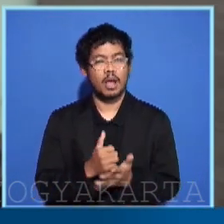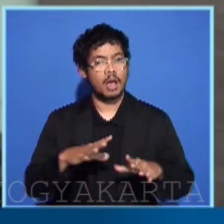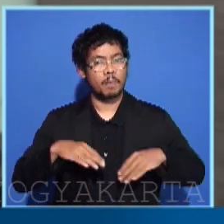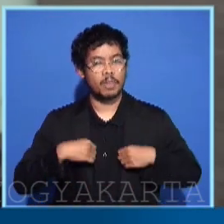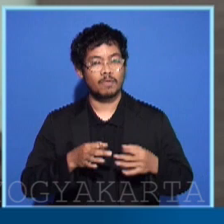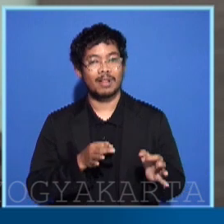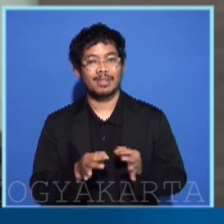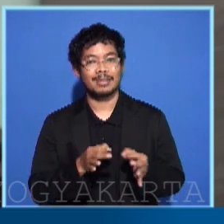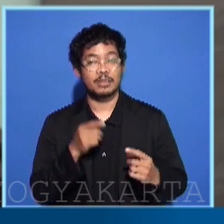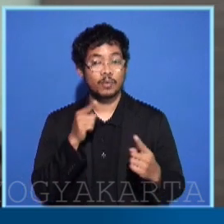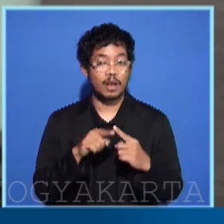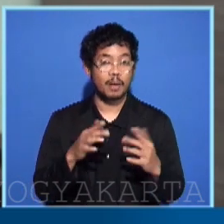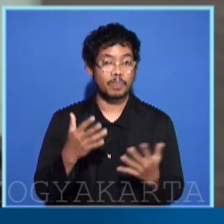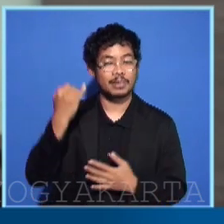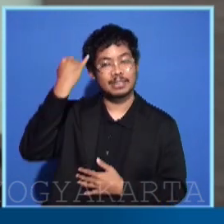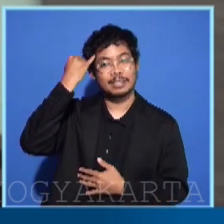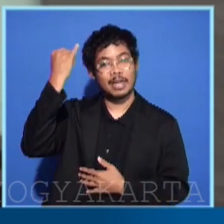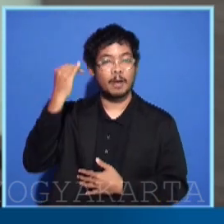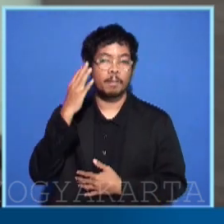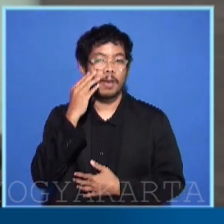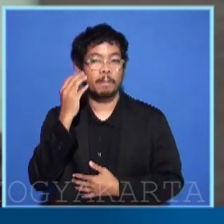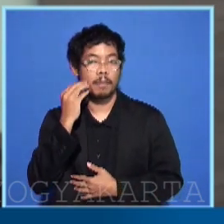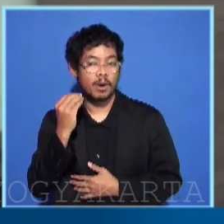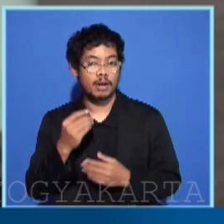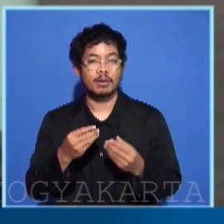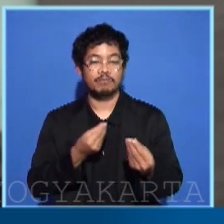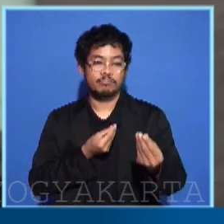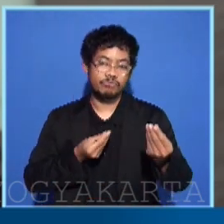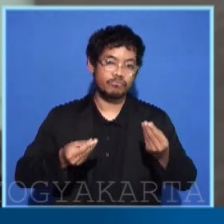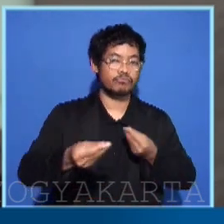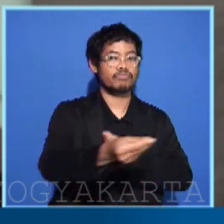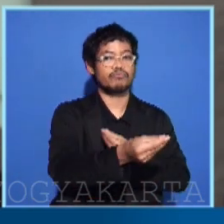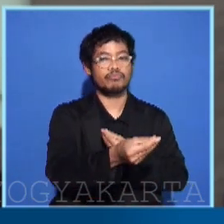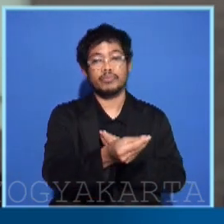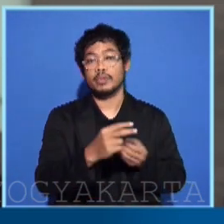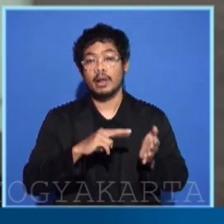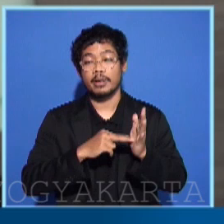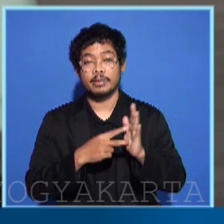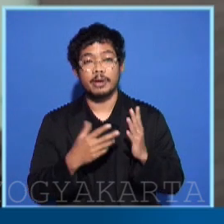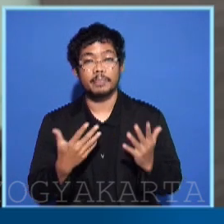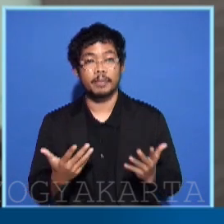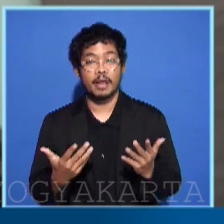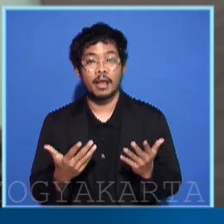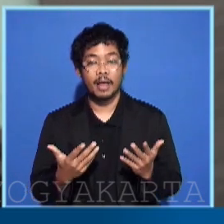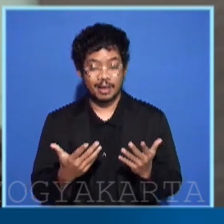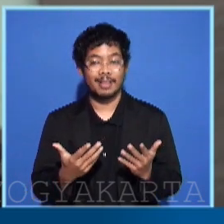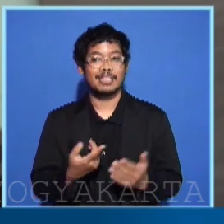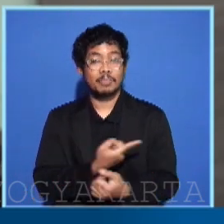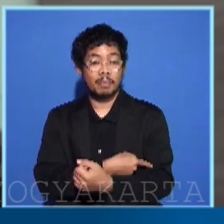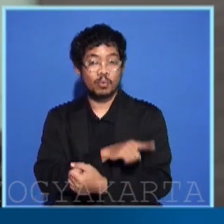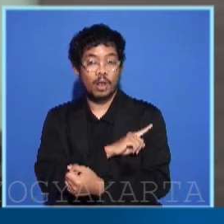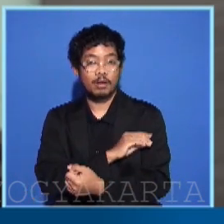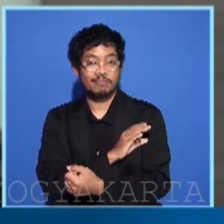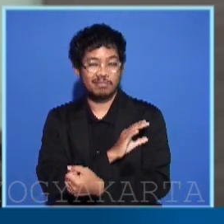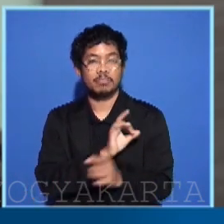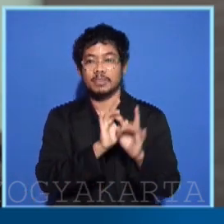saling bertukar daradi pengalaman pembelajaran sehingga levelingnya menjadi kurang lebih sama antara negara-negara ASEAN ini sehingga bisa mencapai